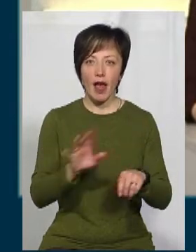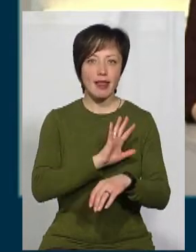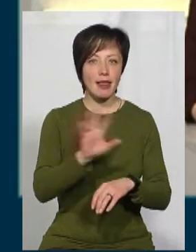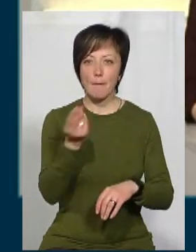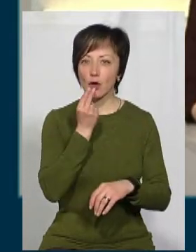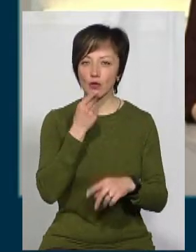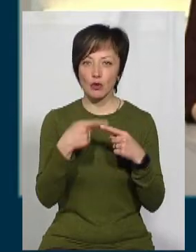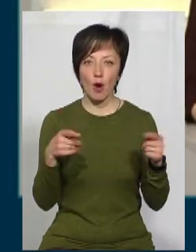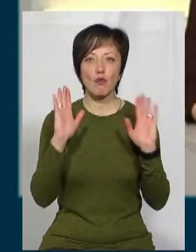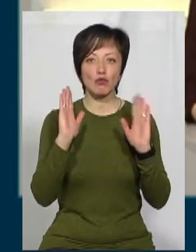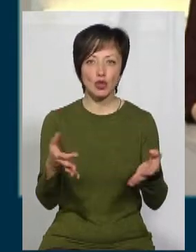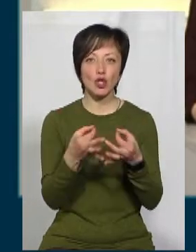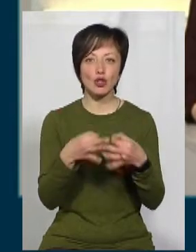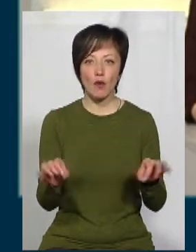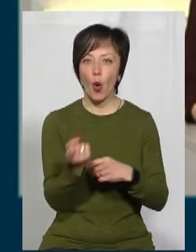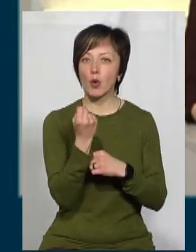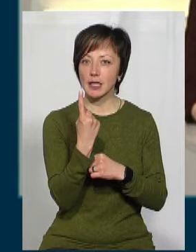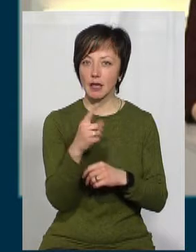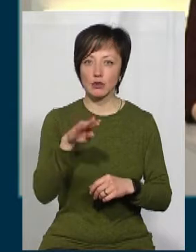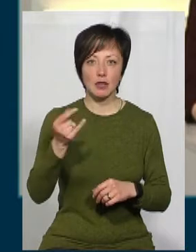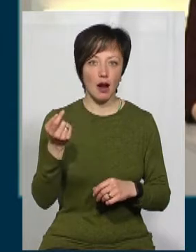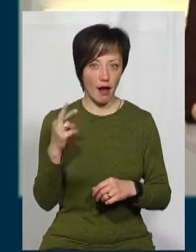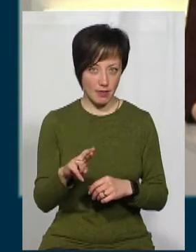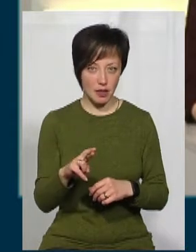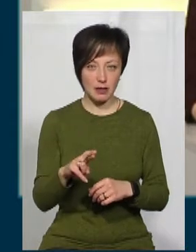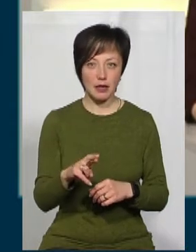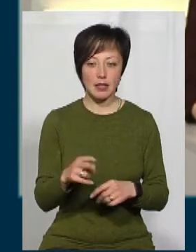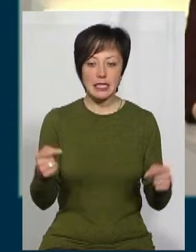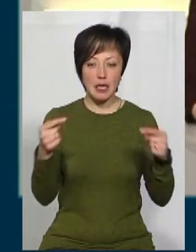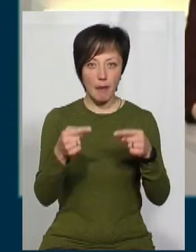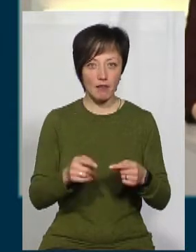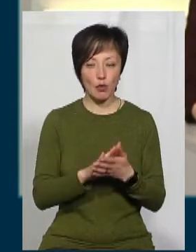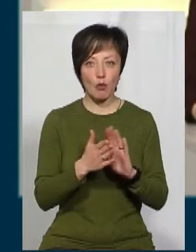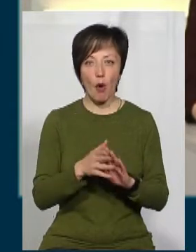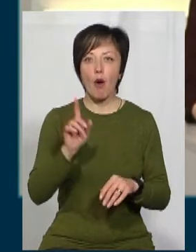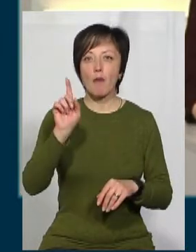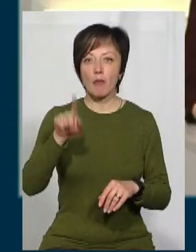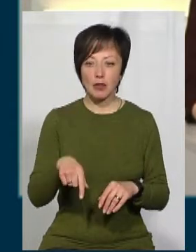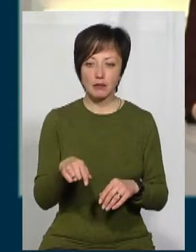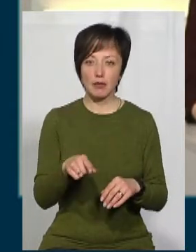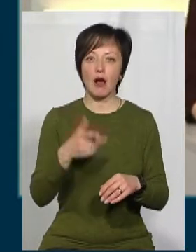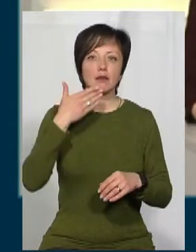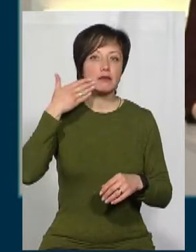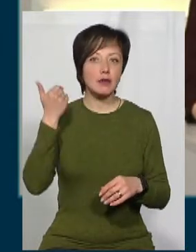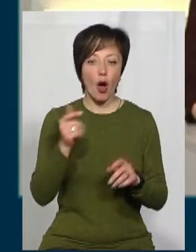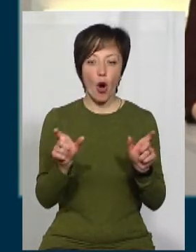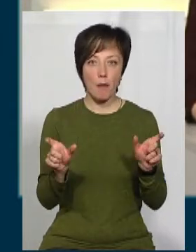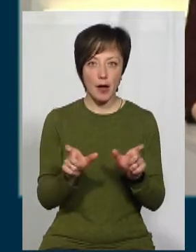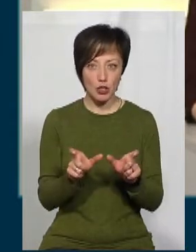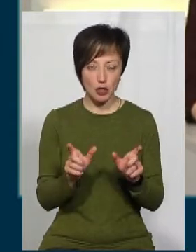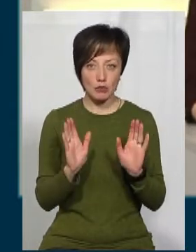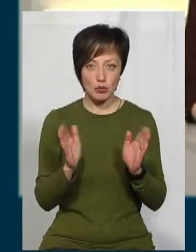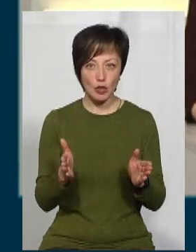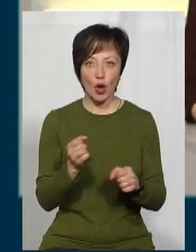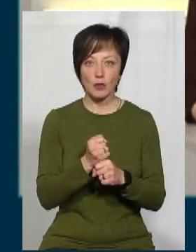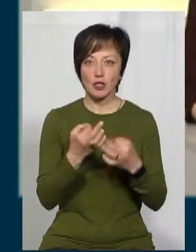непродовольчими товарами буде дозволено з 11 травня, там за певних умов, тоді знімуть і перші обмеження. Також